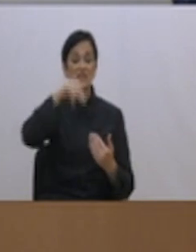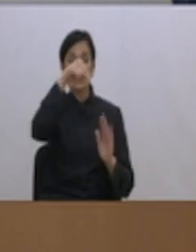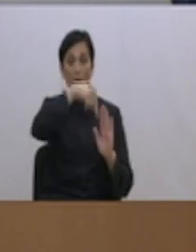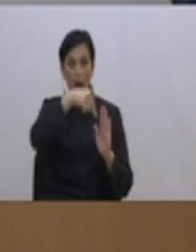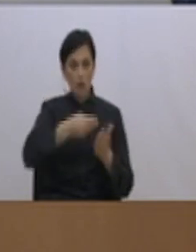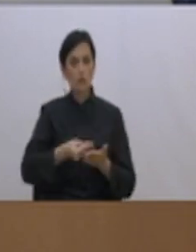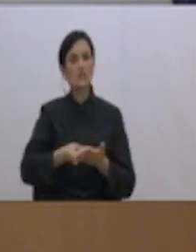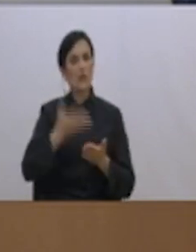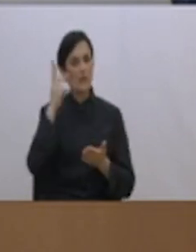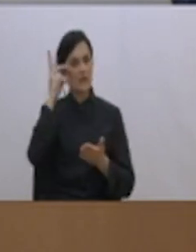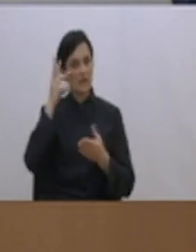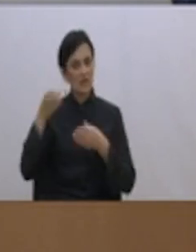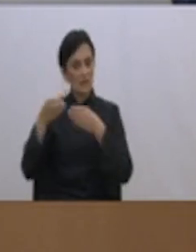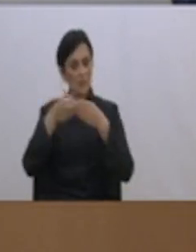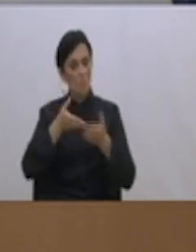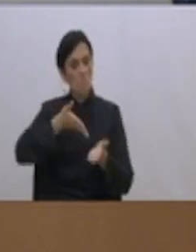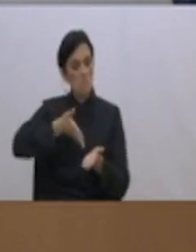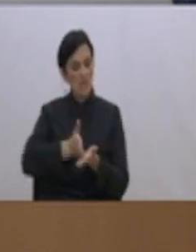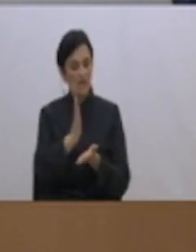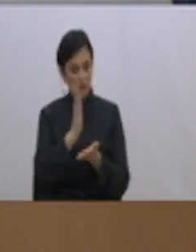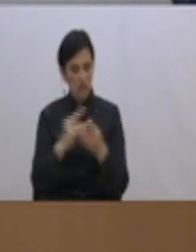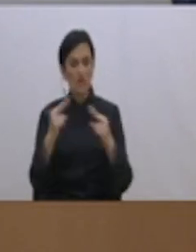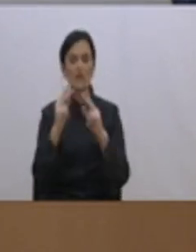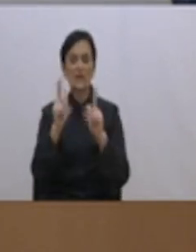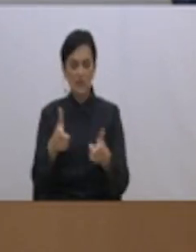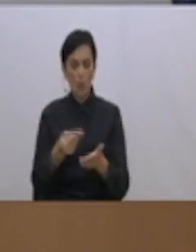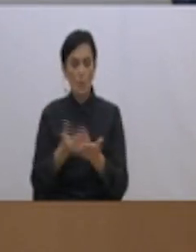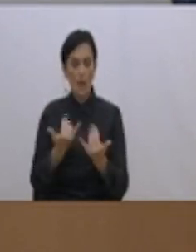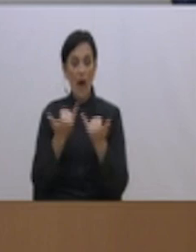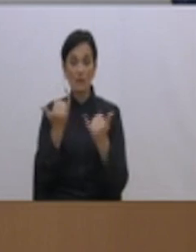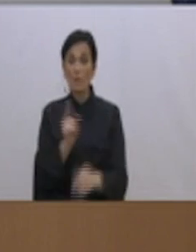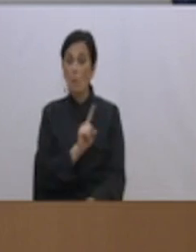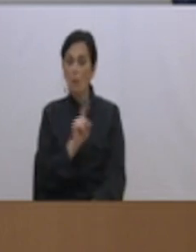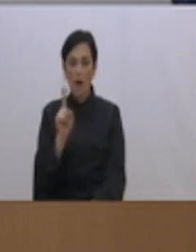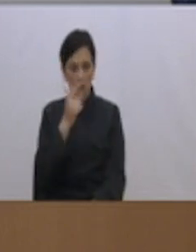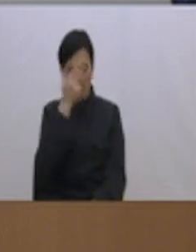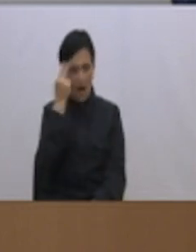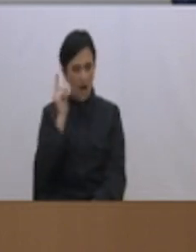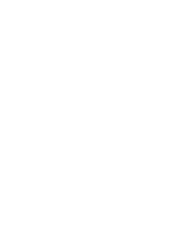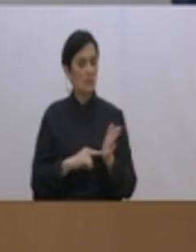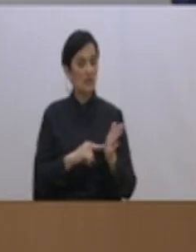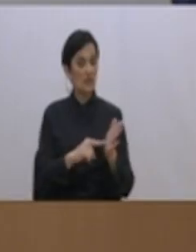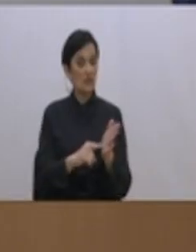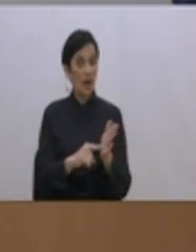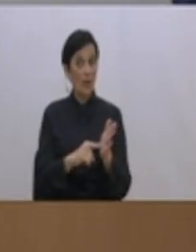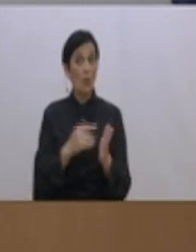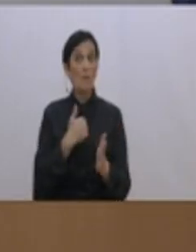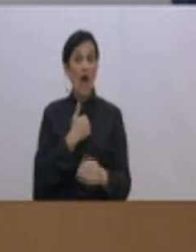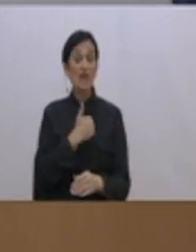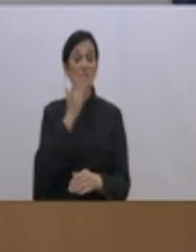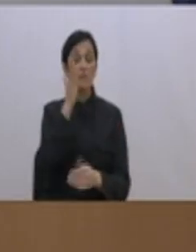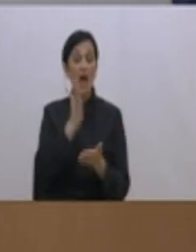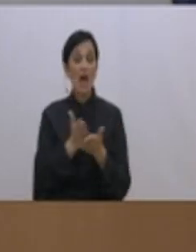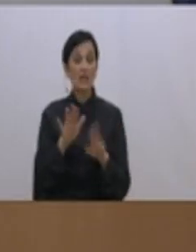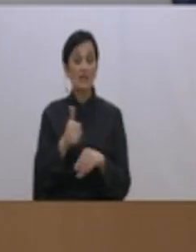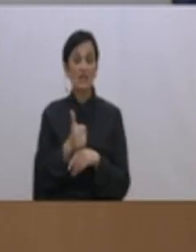საპატიო დიპლომატიური მისიით ბრძანდებით და გიდასტურებთ პატივისცემას. Magram არ დაგავიწყეთ რომ სტუმრები ხართ. Იბეს ვიტოვებ რომ LGBT